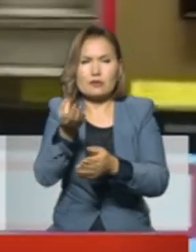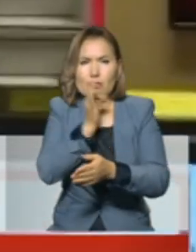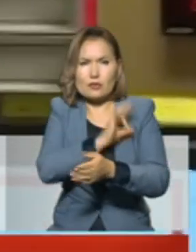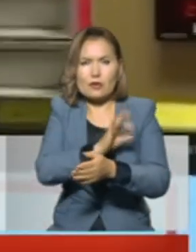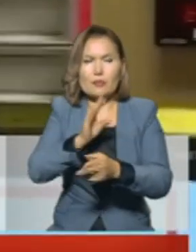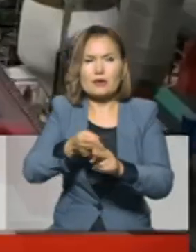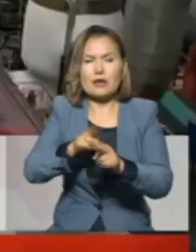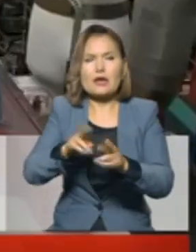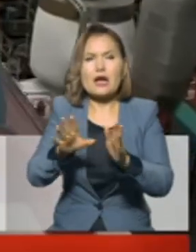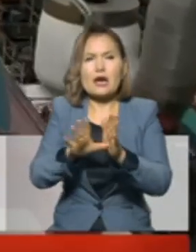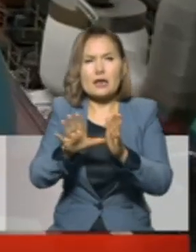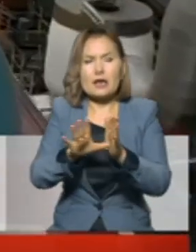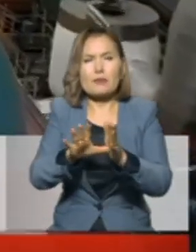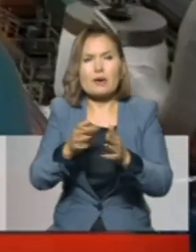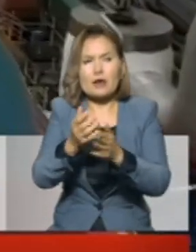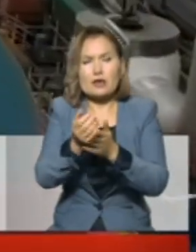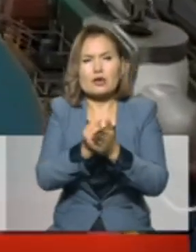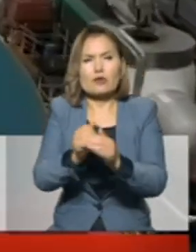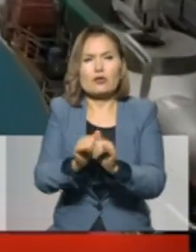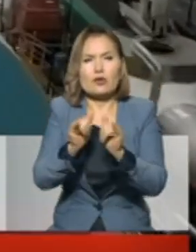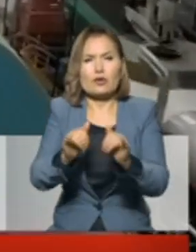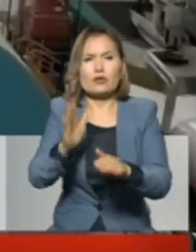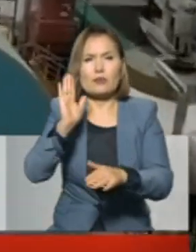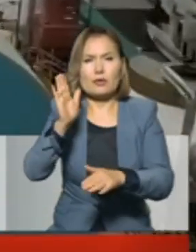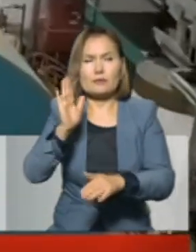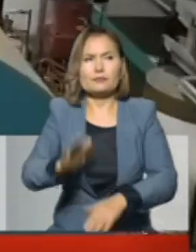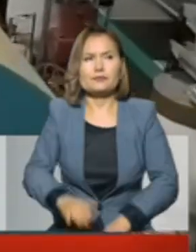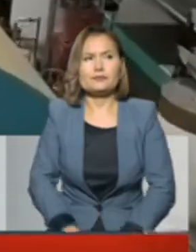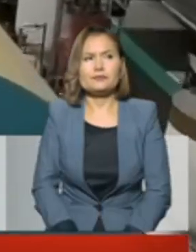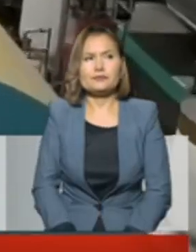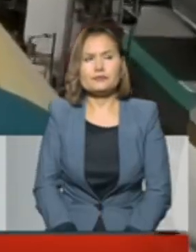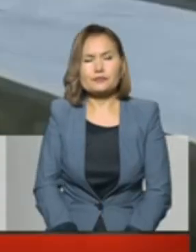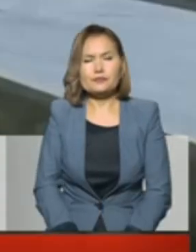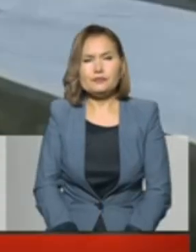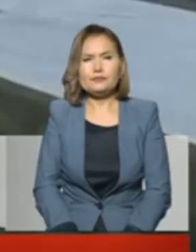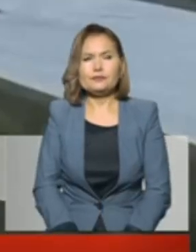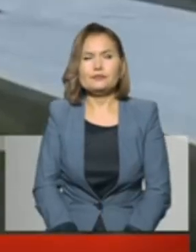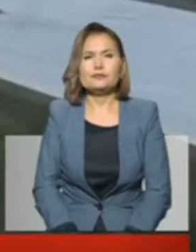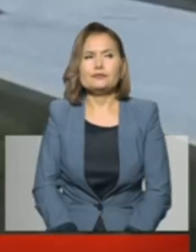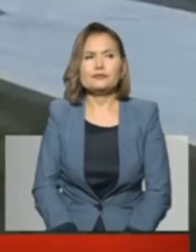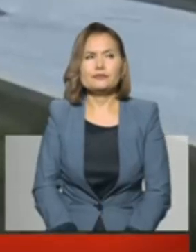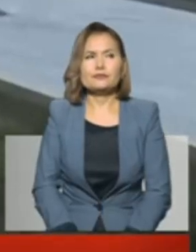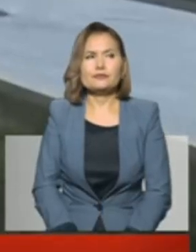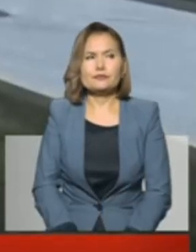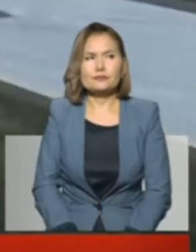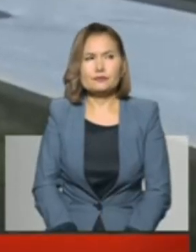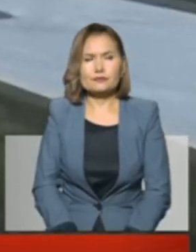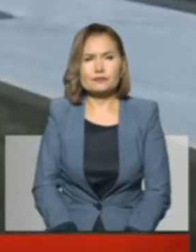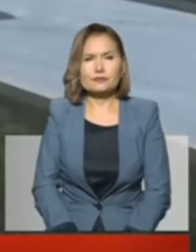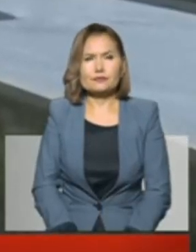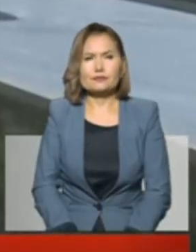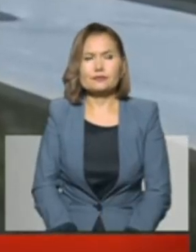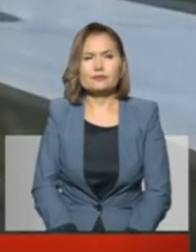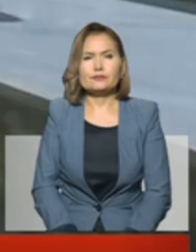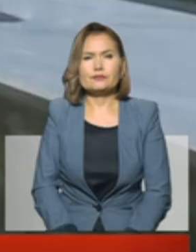бастысы, энергетикалық тәуелсіздікке кепілдік дейді сарапшылар. Нұрсұлу Қасым, Қазақстан ұлттық телеарнасы, Франция.